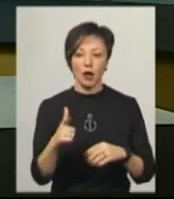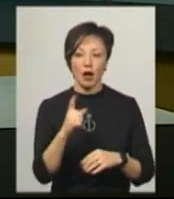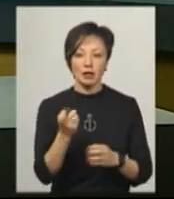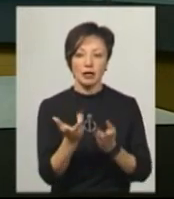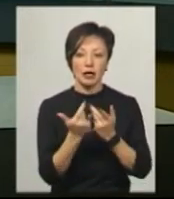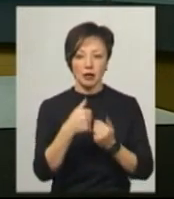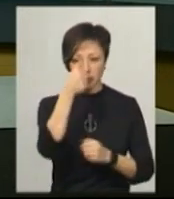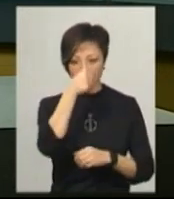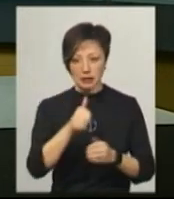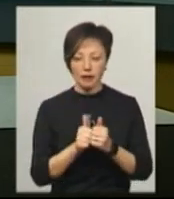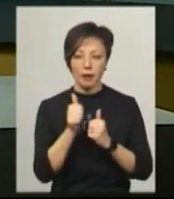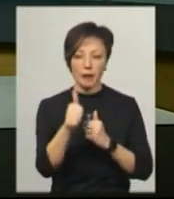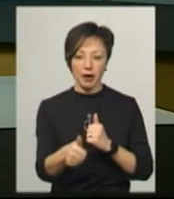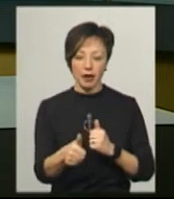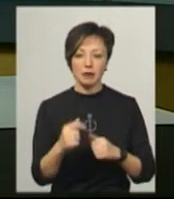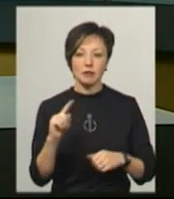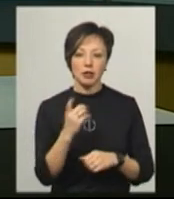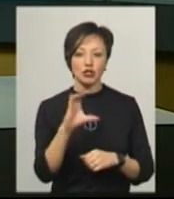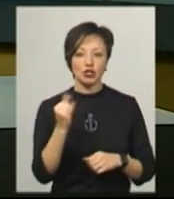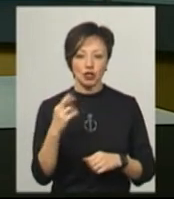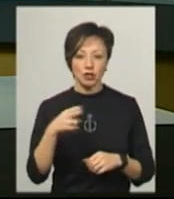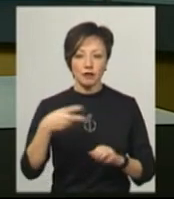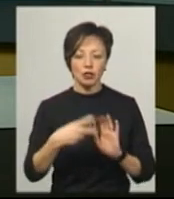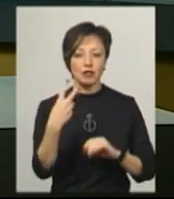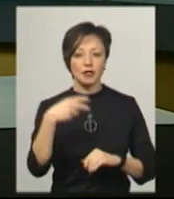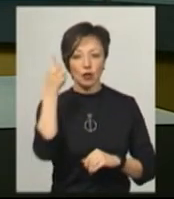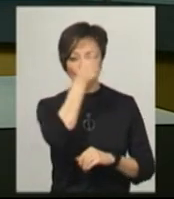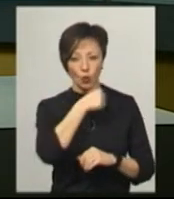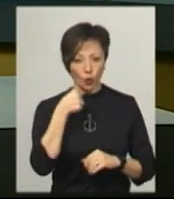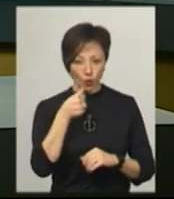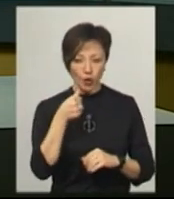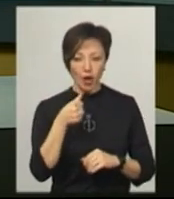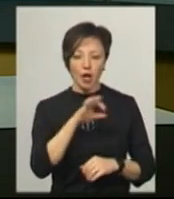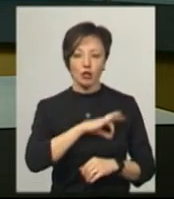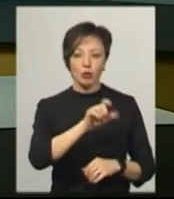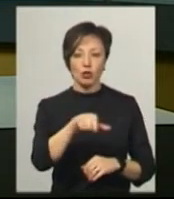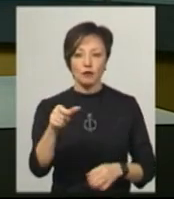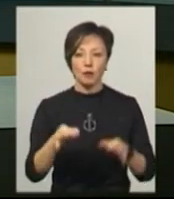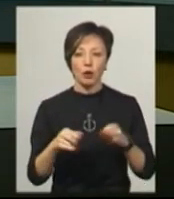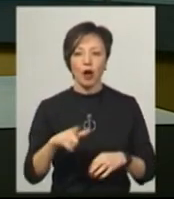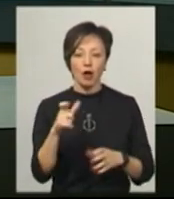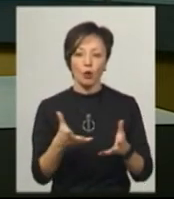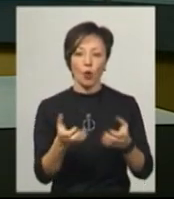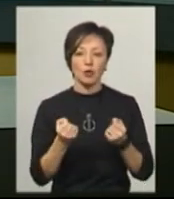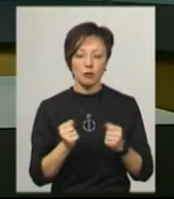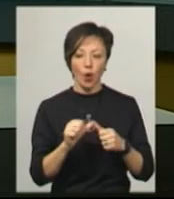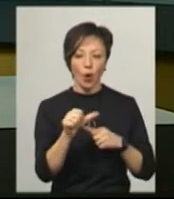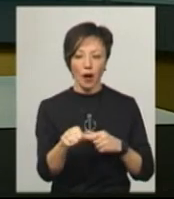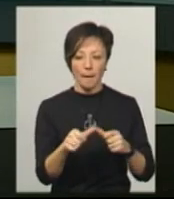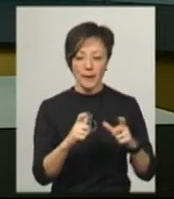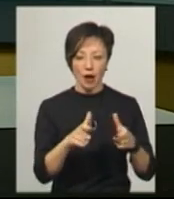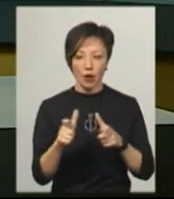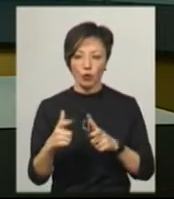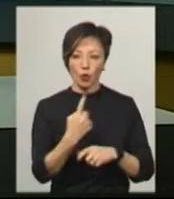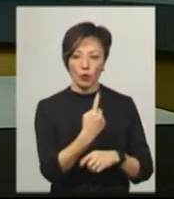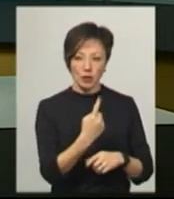кілька місяців наперед. Нагадаю, з 1 січня 2020 року споживачі природного газу отримуватимуть окремі рахунки.